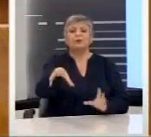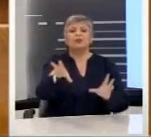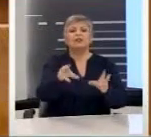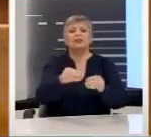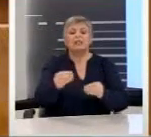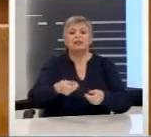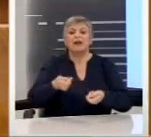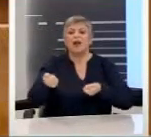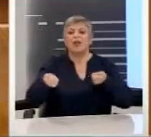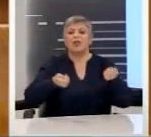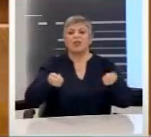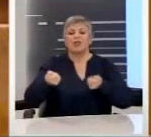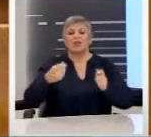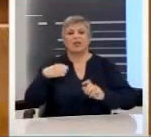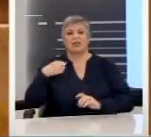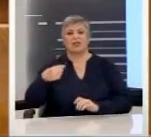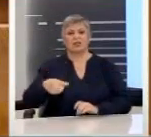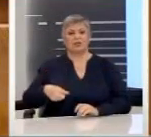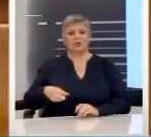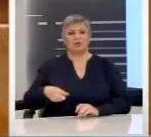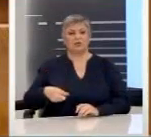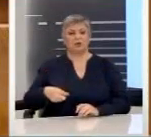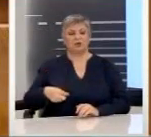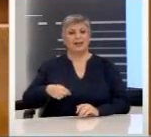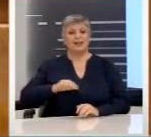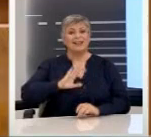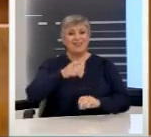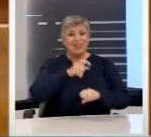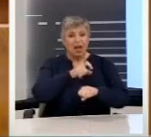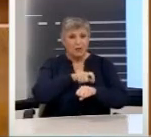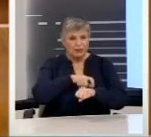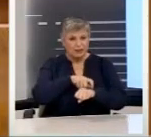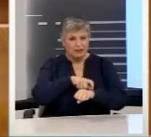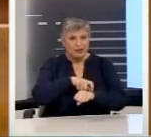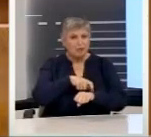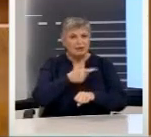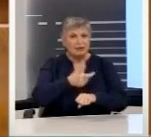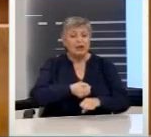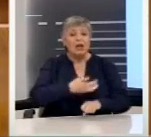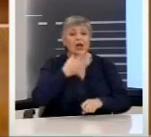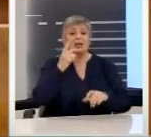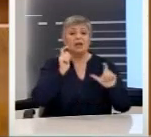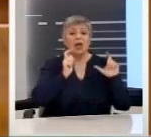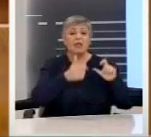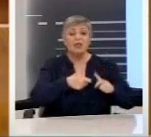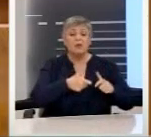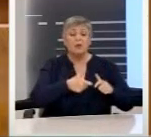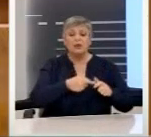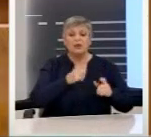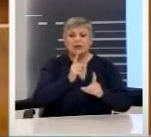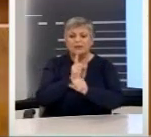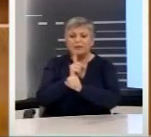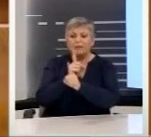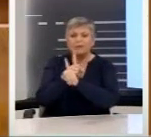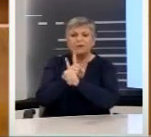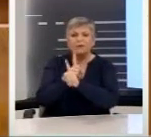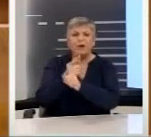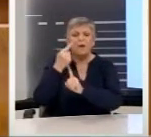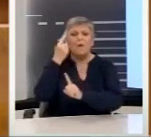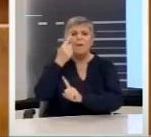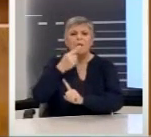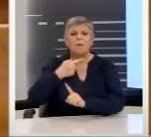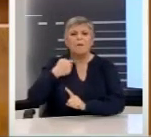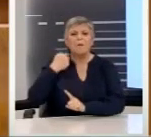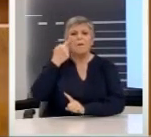διοίκησης. Εδώ, κοιτάξτε τι λέει, έχω την πρόταση της Νέας Δημοκρατίας. Είναι απολύτως εξατομικευμένη σε ένα πρόσωπο για